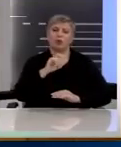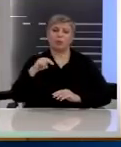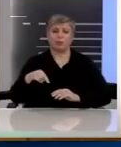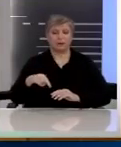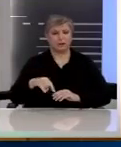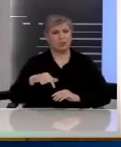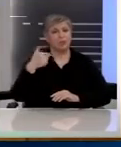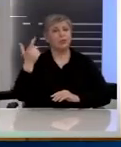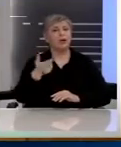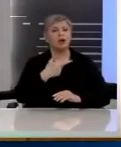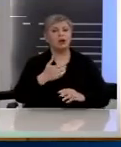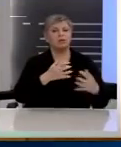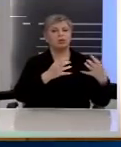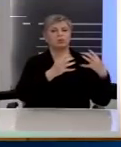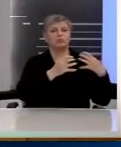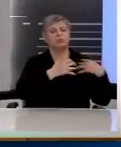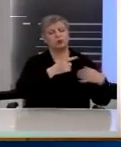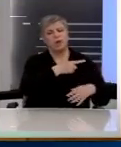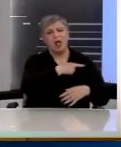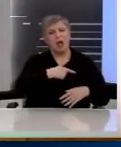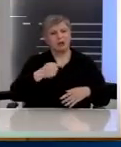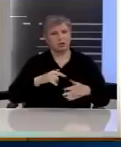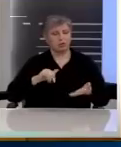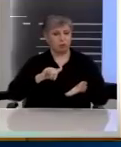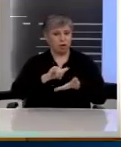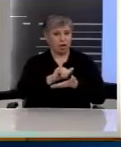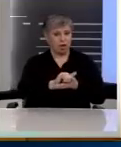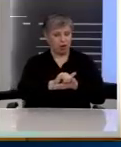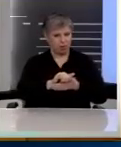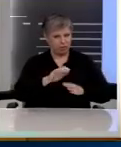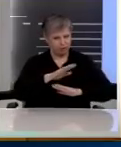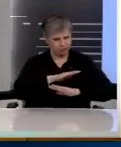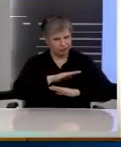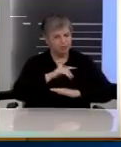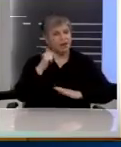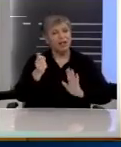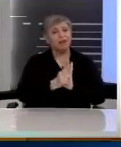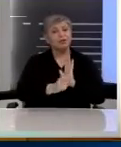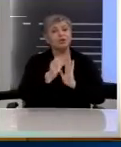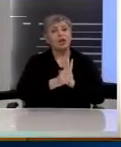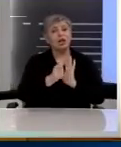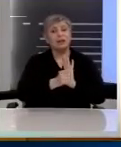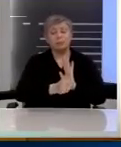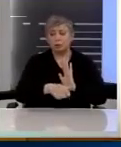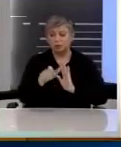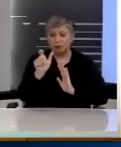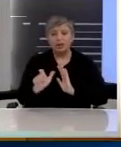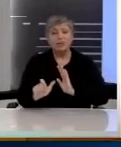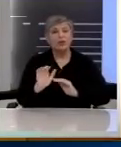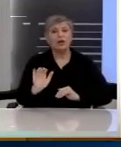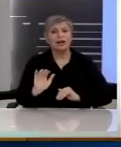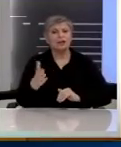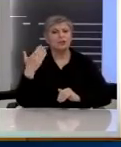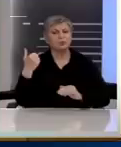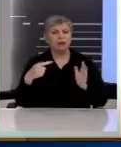Υπταμένου, πρώην αρχηγού της τακτικής αεροπορίας, ο οποίος περιγράφει κάποτε που εκλήθη το